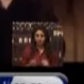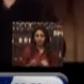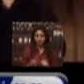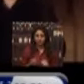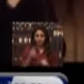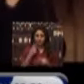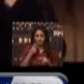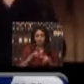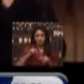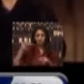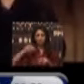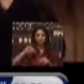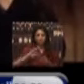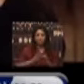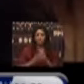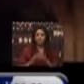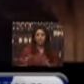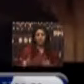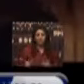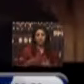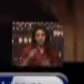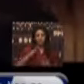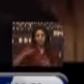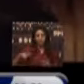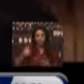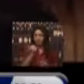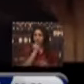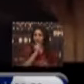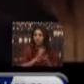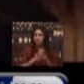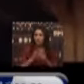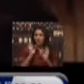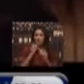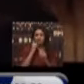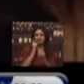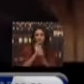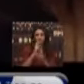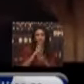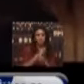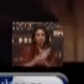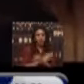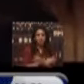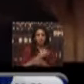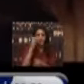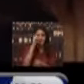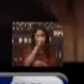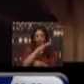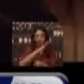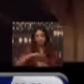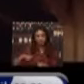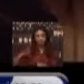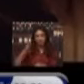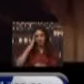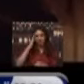اي شيء سيء في حياته، ورغم كده بيتالم وبيتعذب